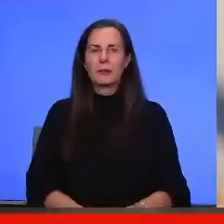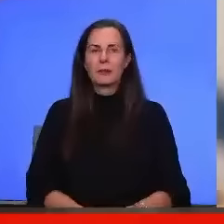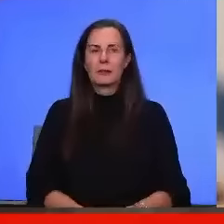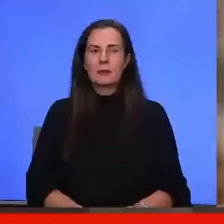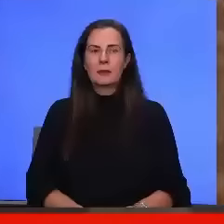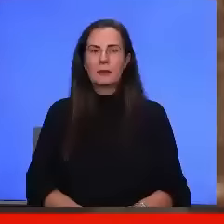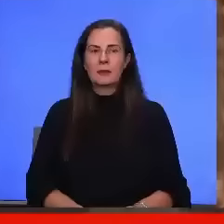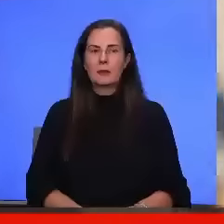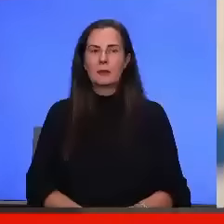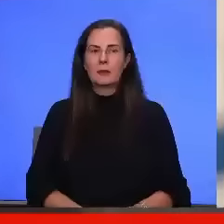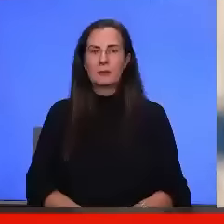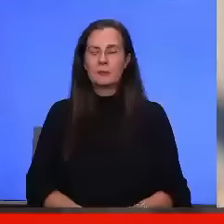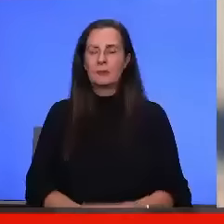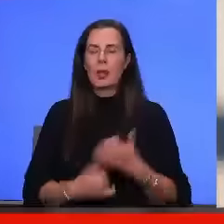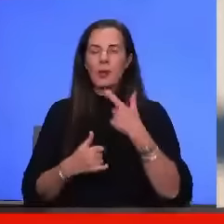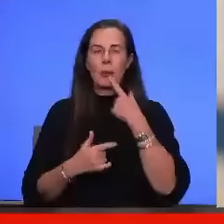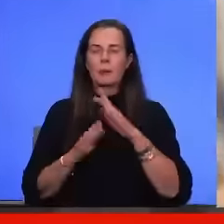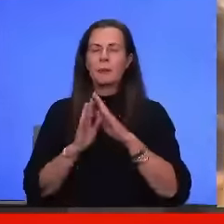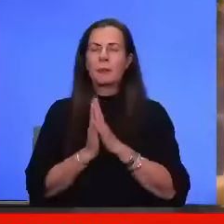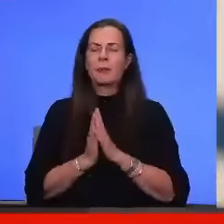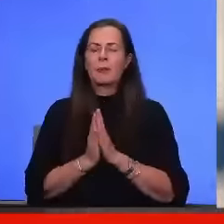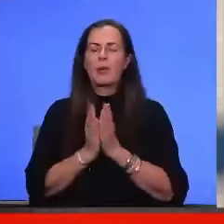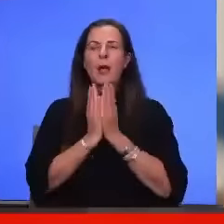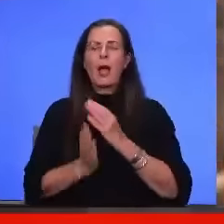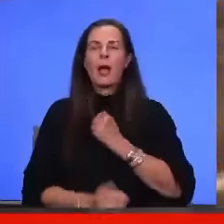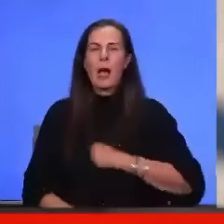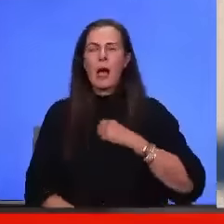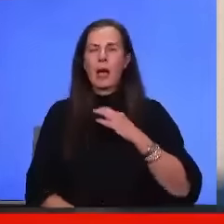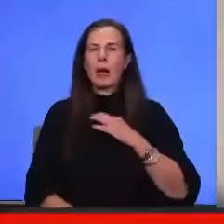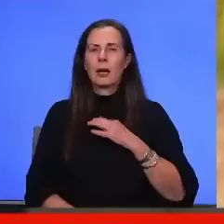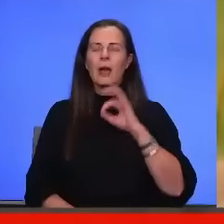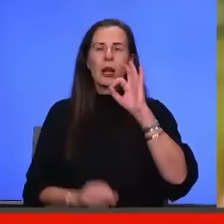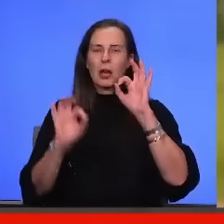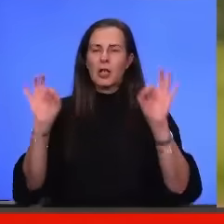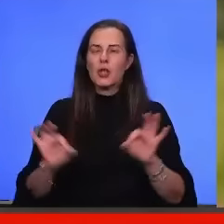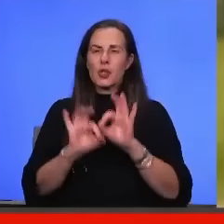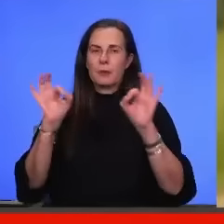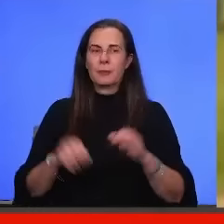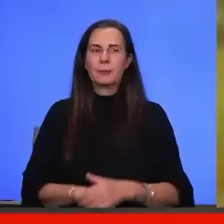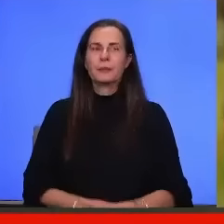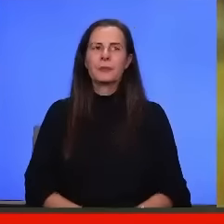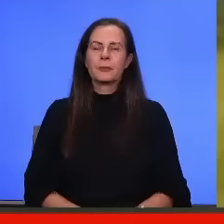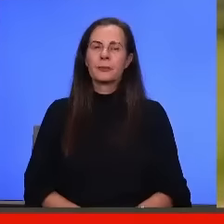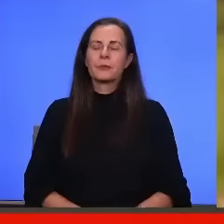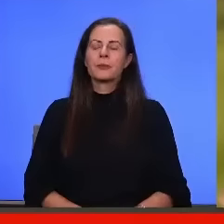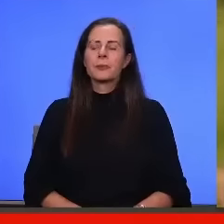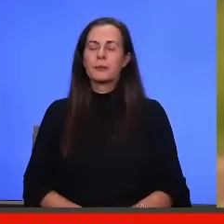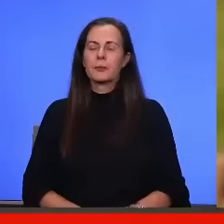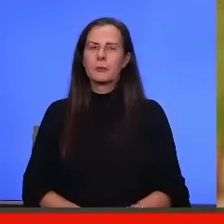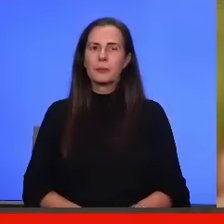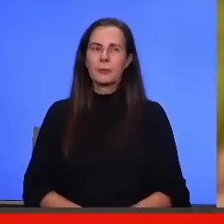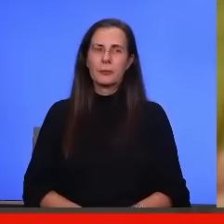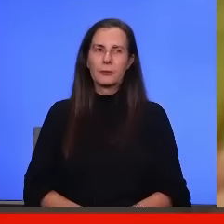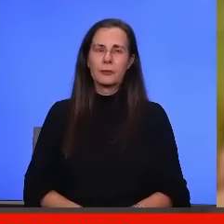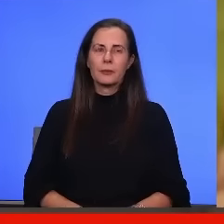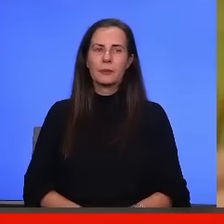יהי שמר הבא מבורך לעלם לעלמי עלמיה, התברך והשתבח והתפאר והתרומם והתנשא והתהדר והתעלה